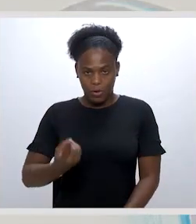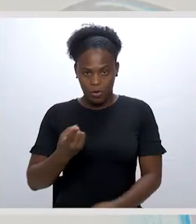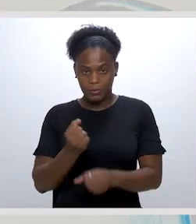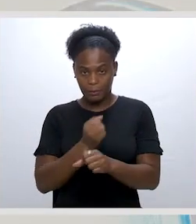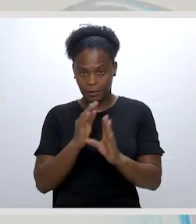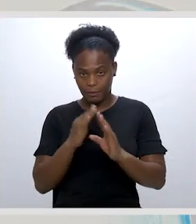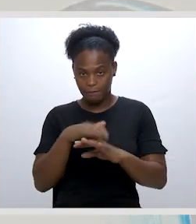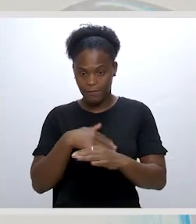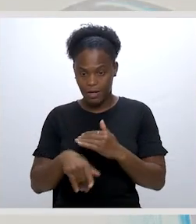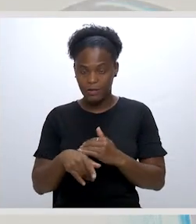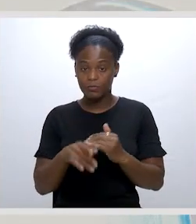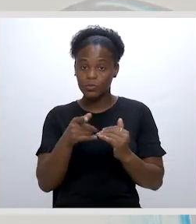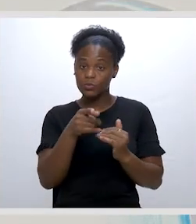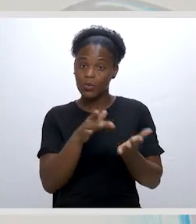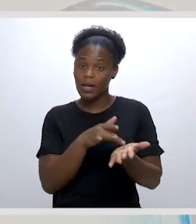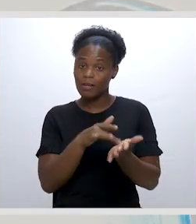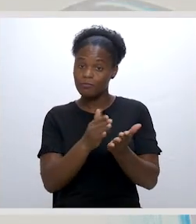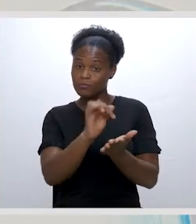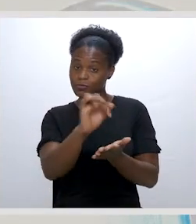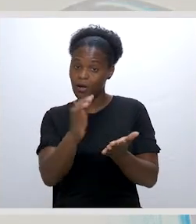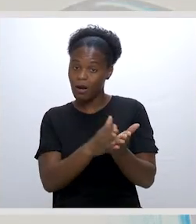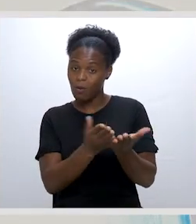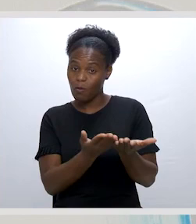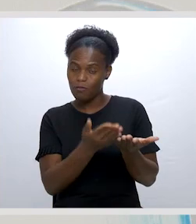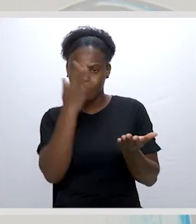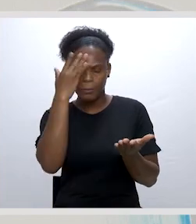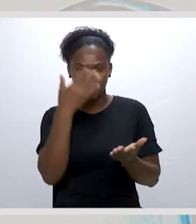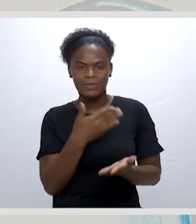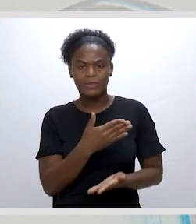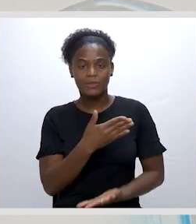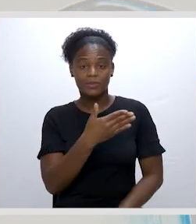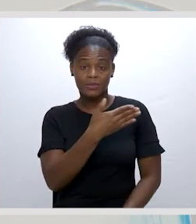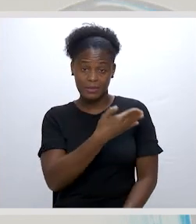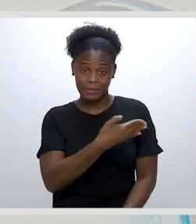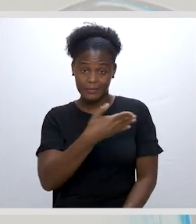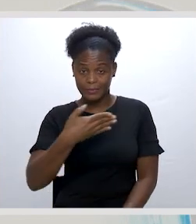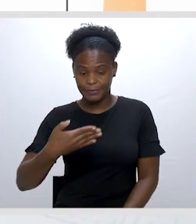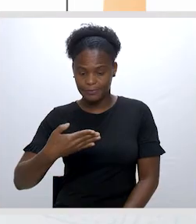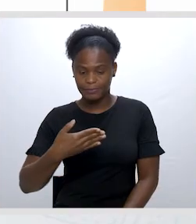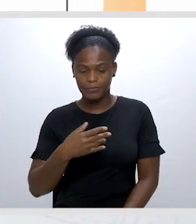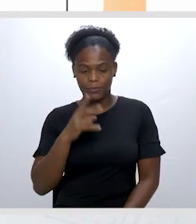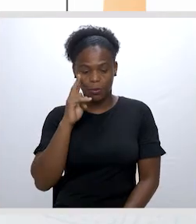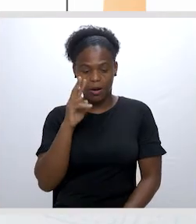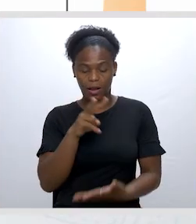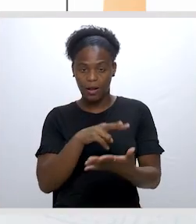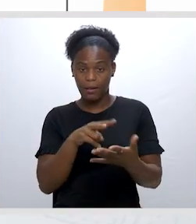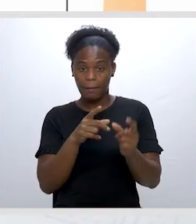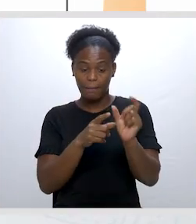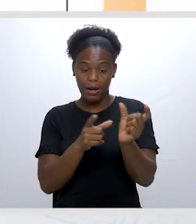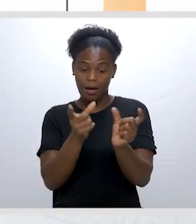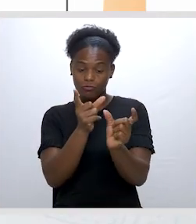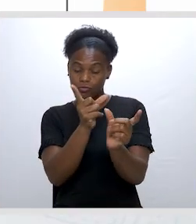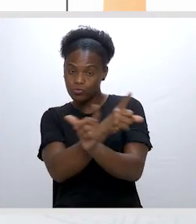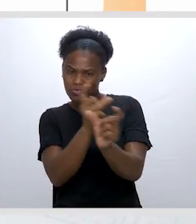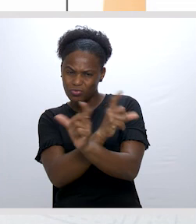Pour faire ce devoir, ouvrez votre livre à la page 77. Remets les lettres en